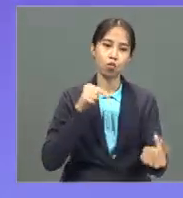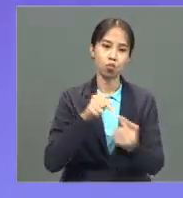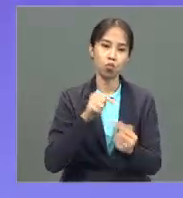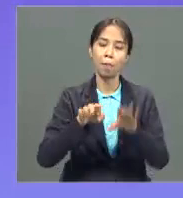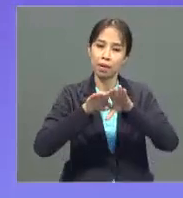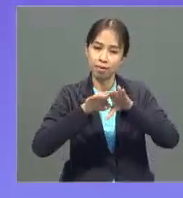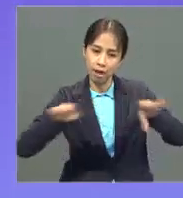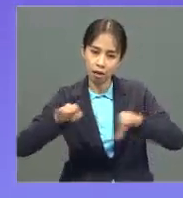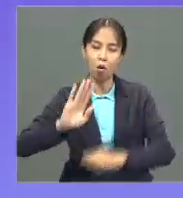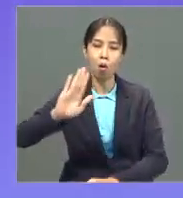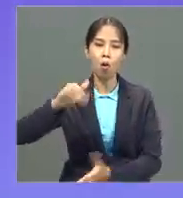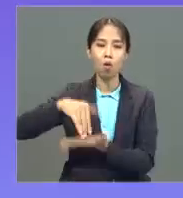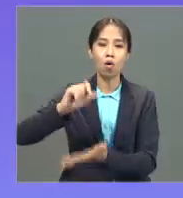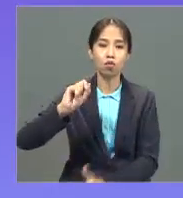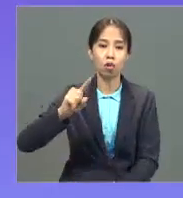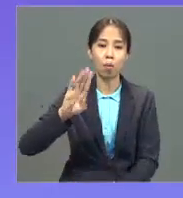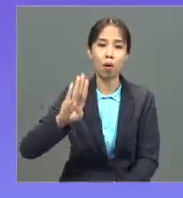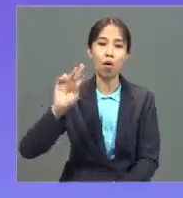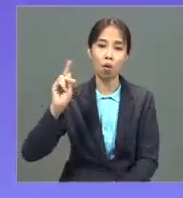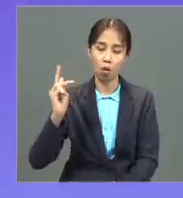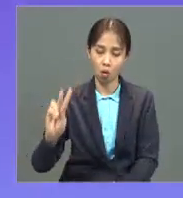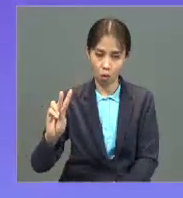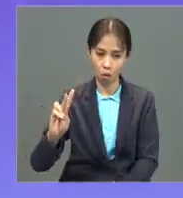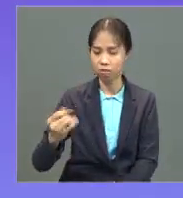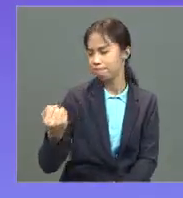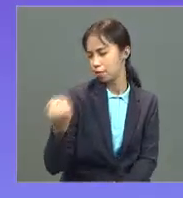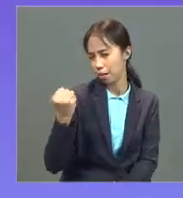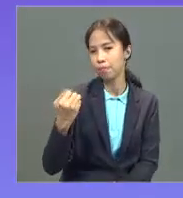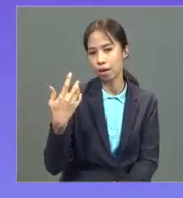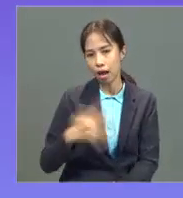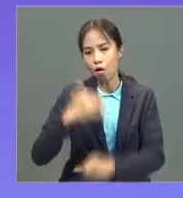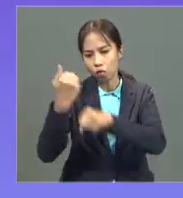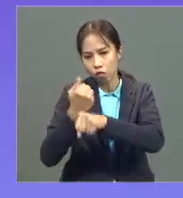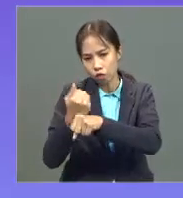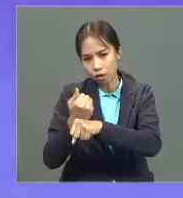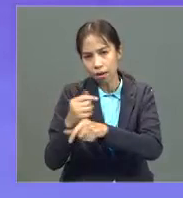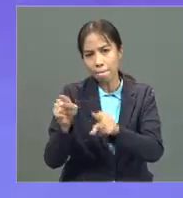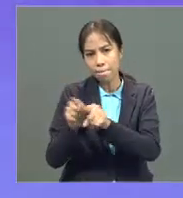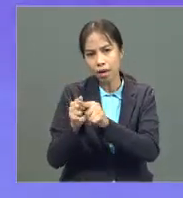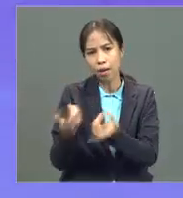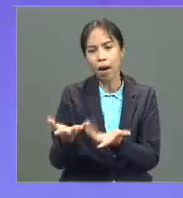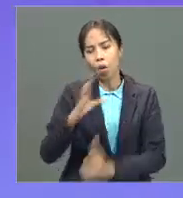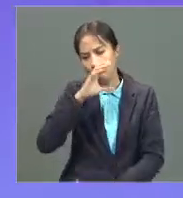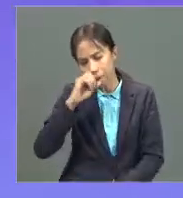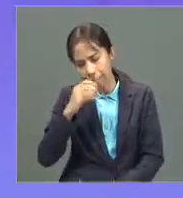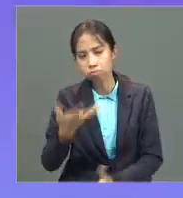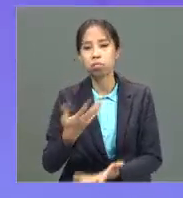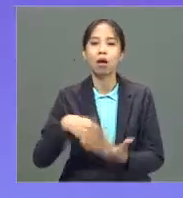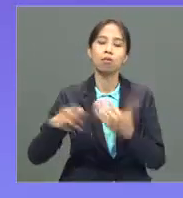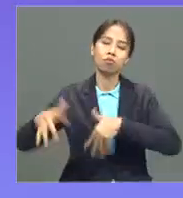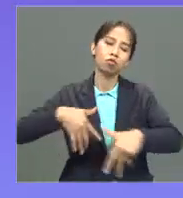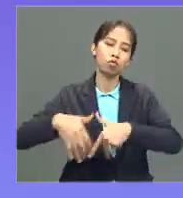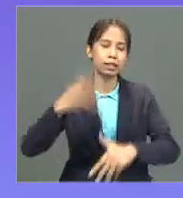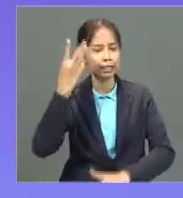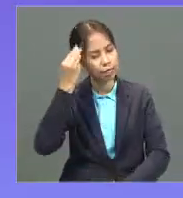สบคอย่างเข้มข้นและที่สำคัญการฝึกก็จะเป็นการฝึกแบบปิดฉะนั้นประชาชนไม่ต้องกังวลใจค่ะโด